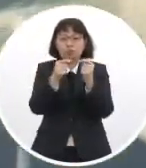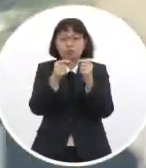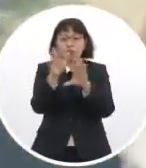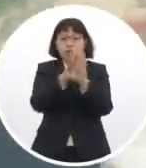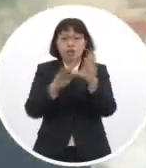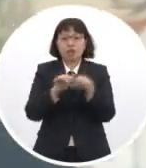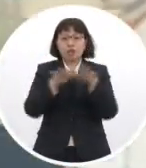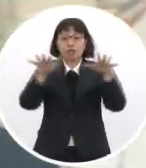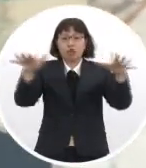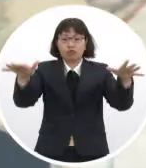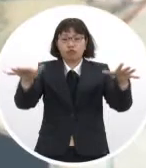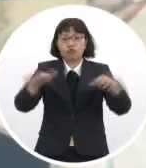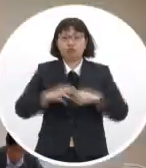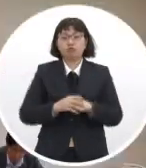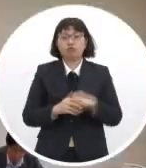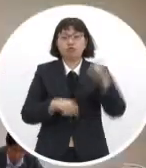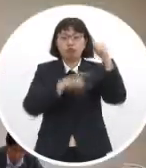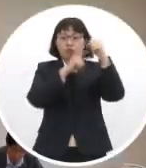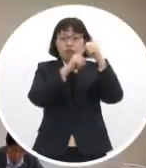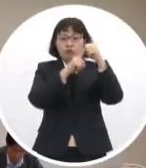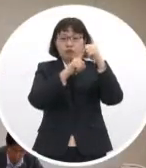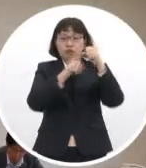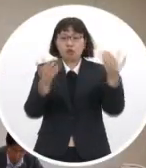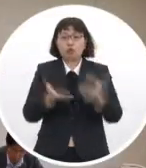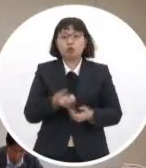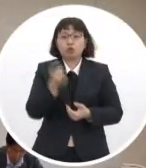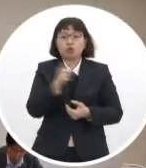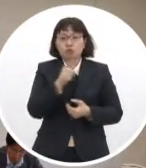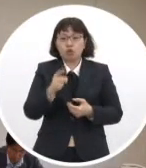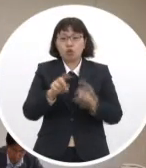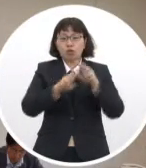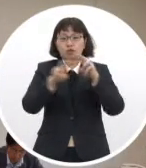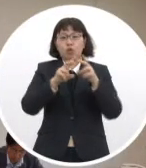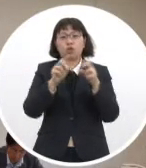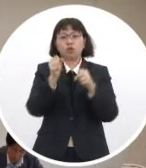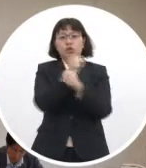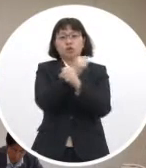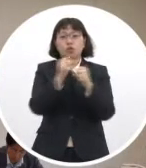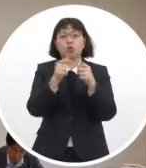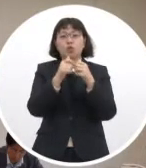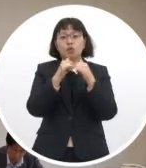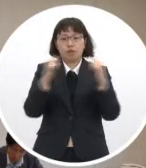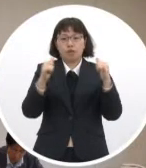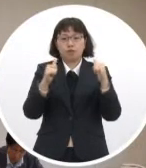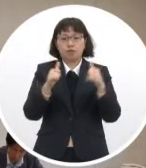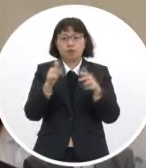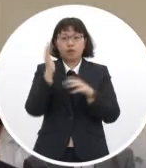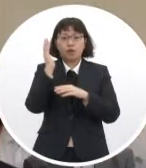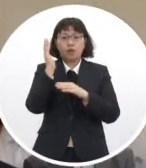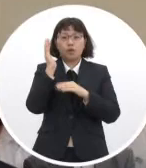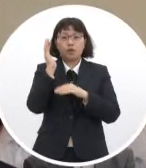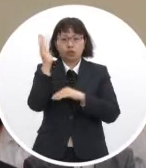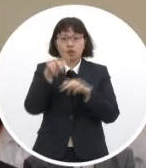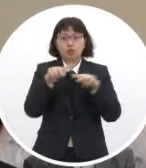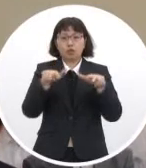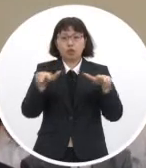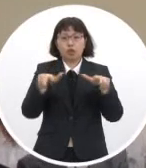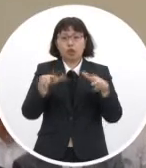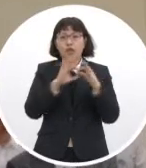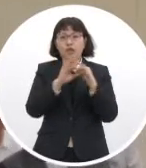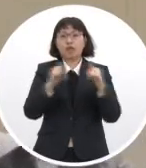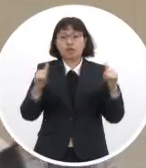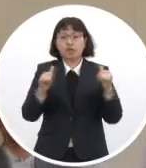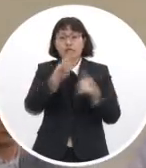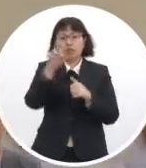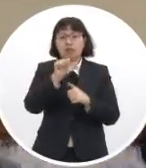全域に波及させるため、有識者、鉄道事業者、行政機関などで構成するリニアを